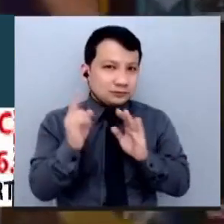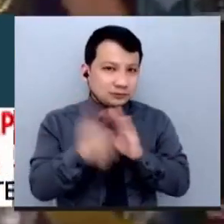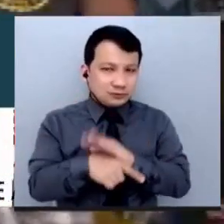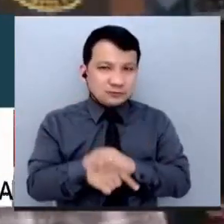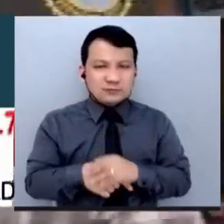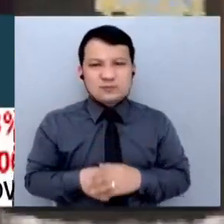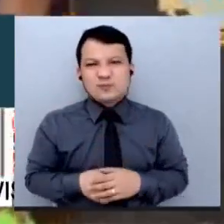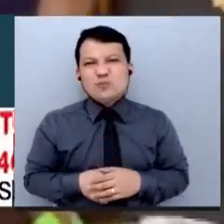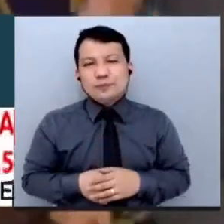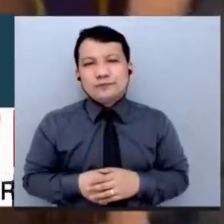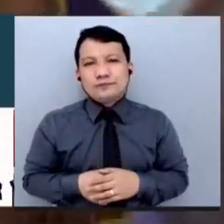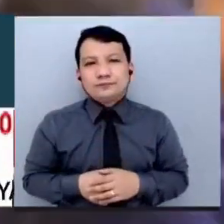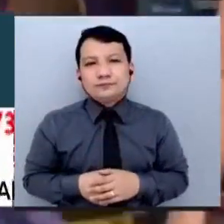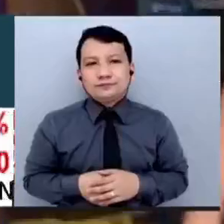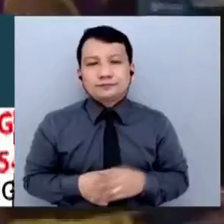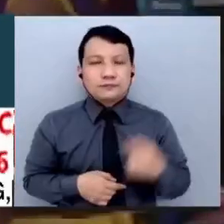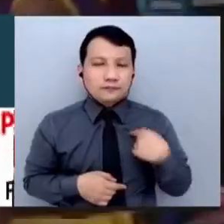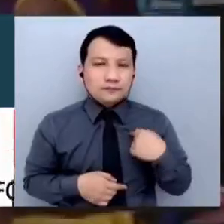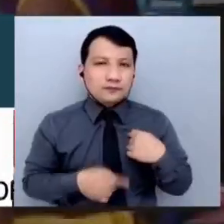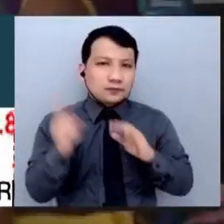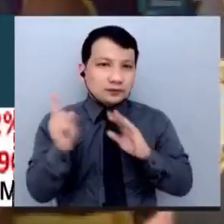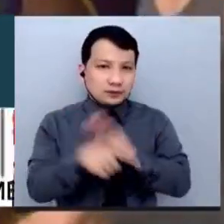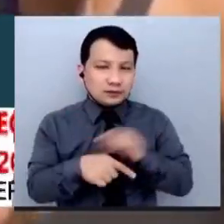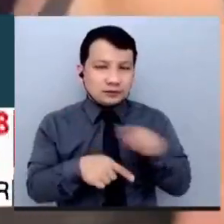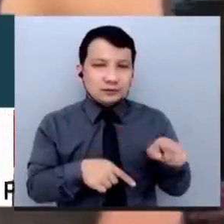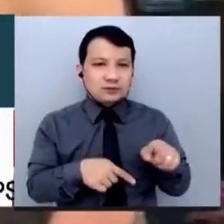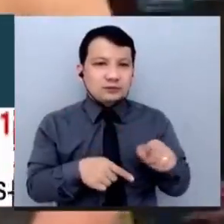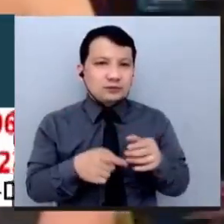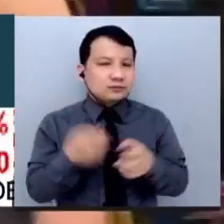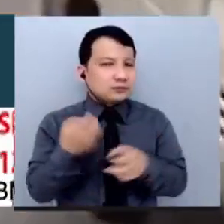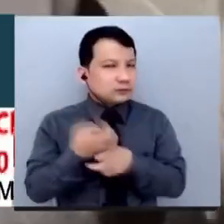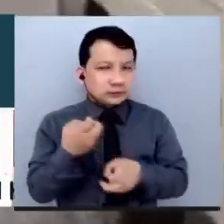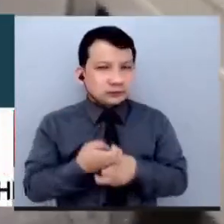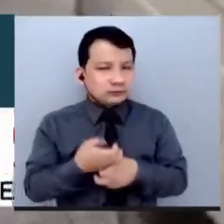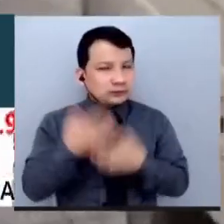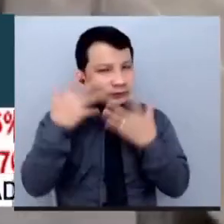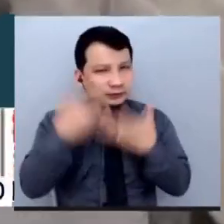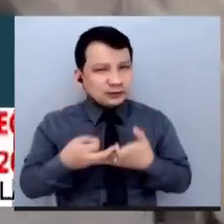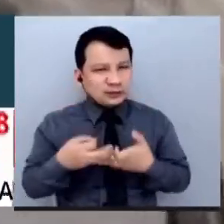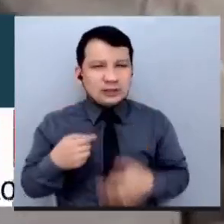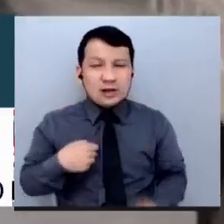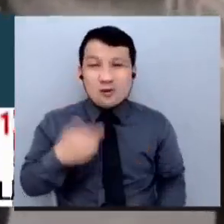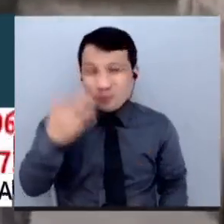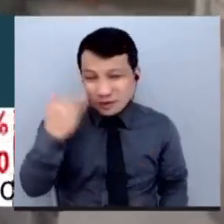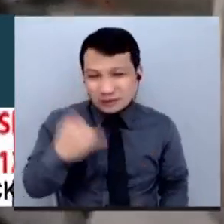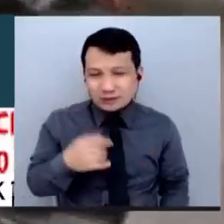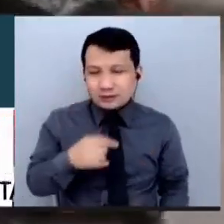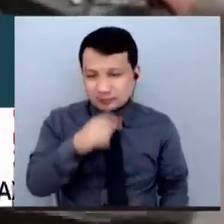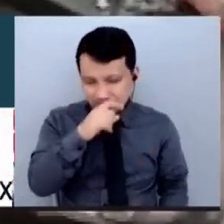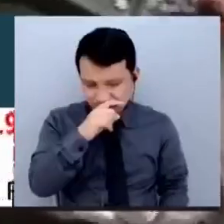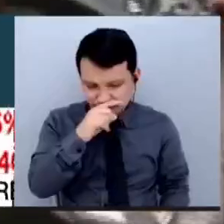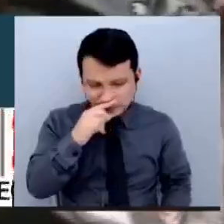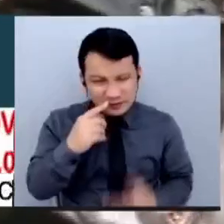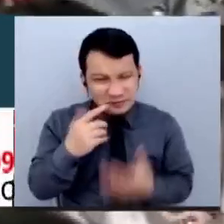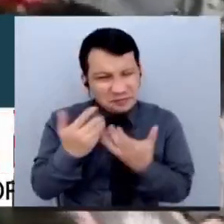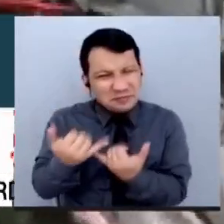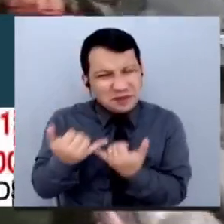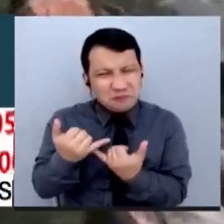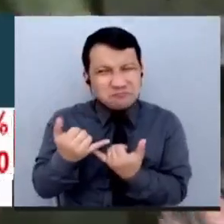Hanggang last minute. It was a very difficult decision. Kasi nga, for example, ngayon pa lang,